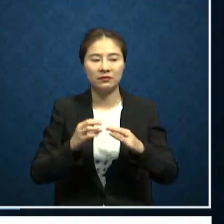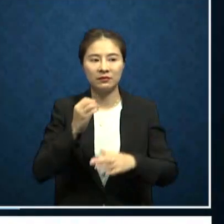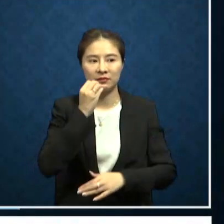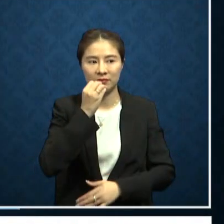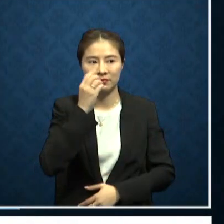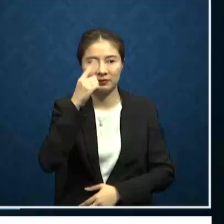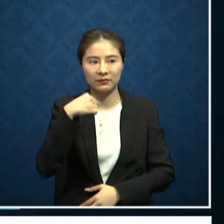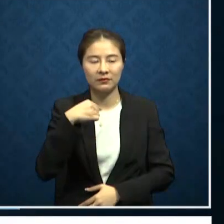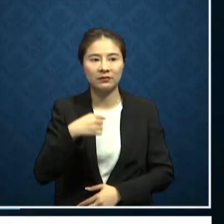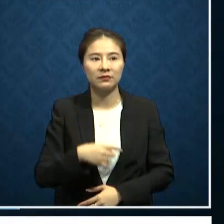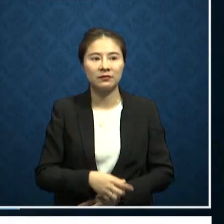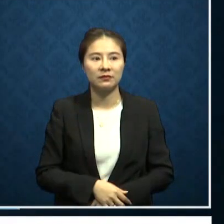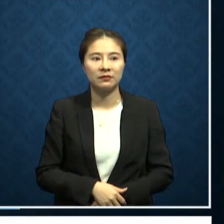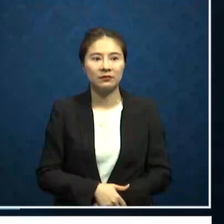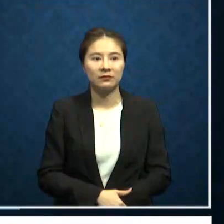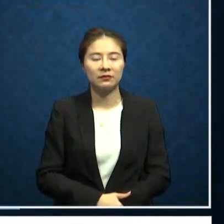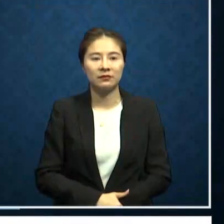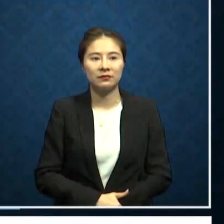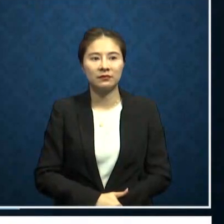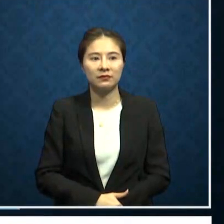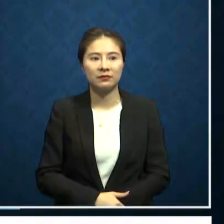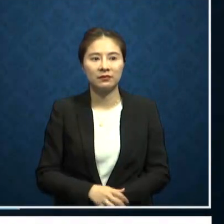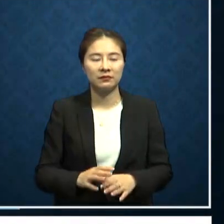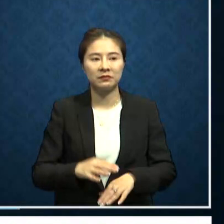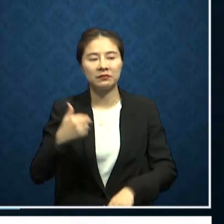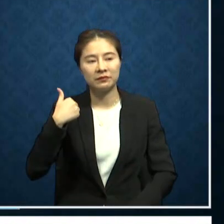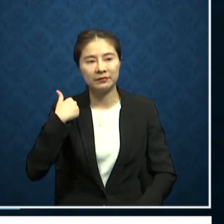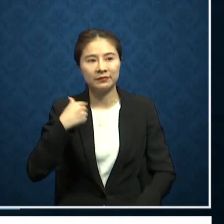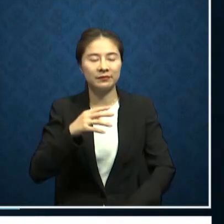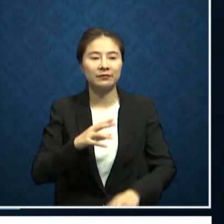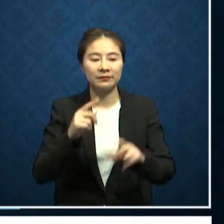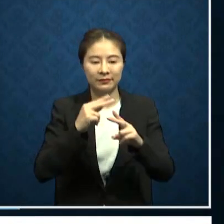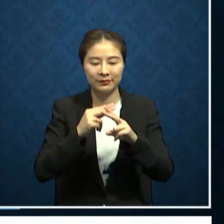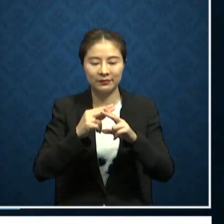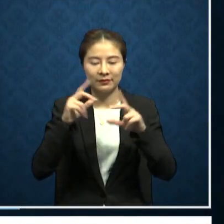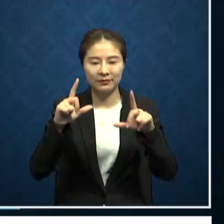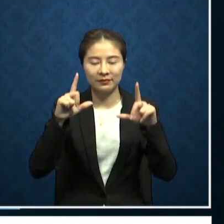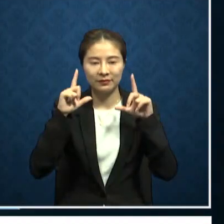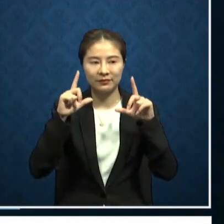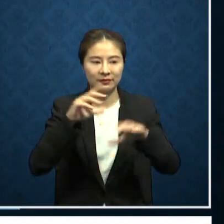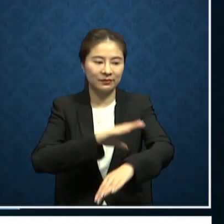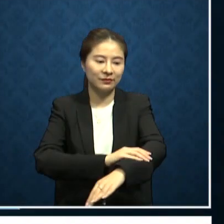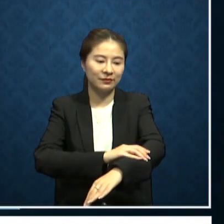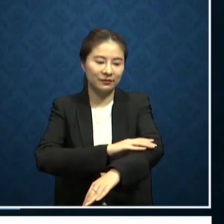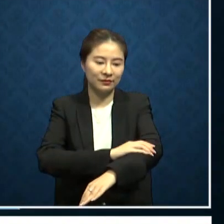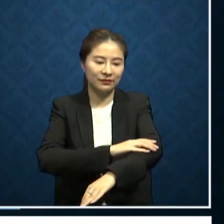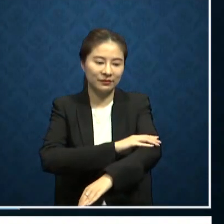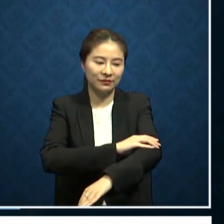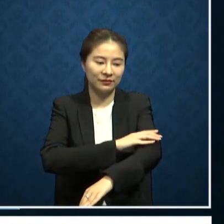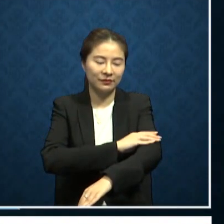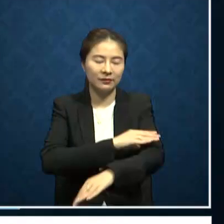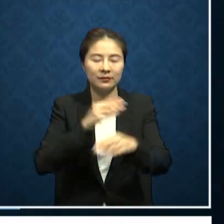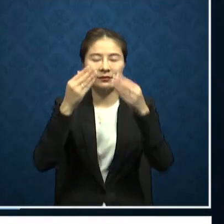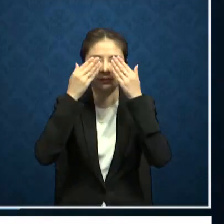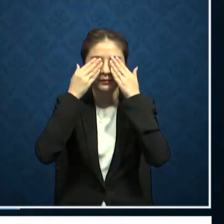นะคะนอกจากนั้นยังมีเรื่องของนวดไทยและสปาค่ะที่เป็นมรดกภูมิปัญญาที่เป็นสาตสินทางการแพทย์มีองค์กรที่